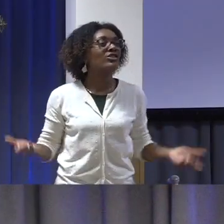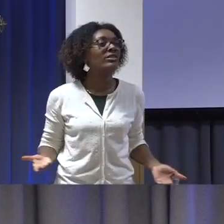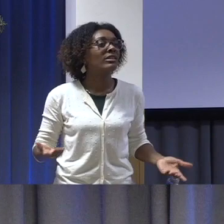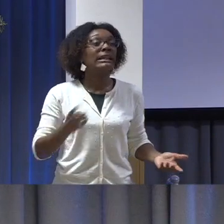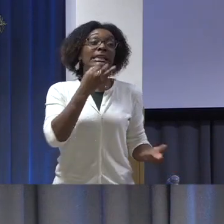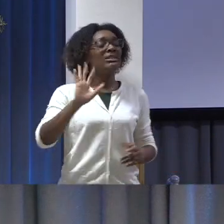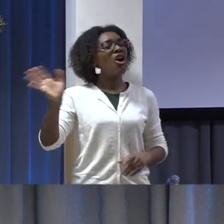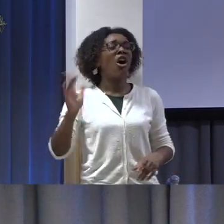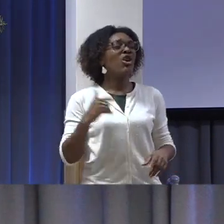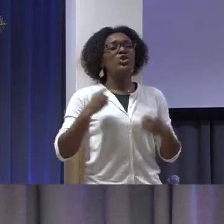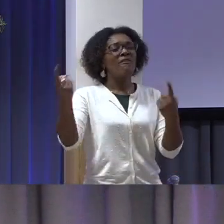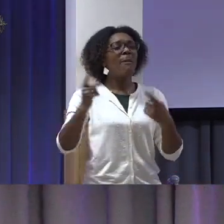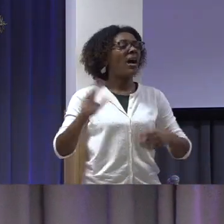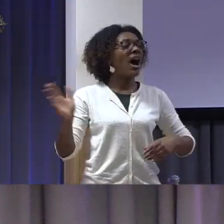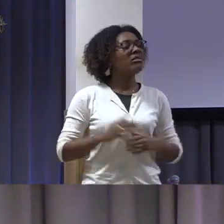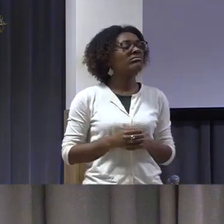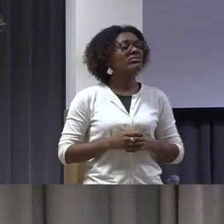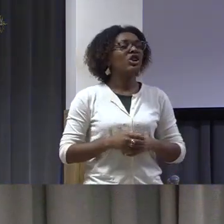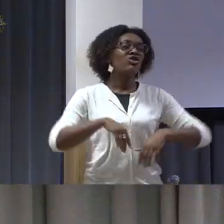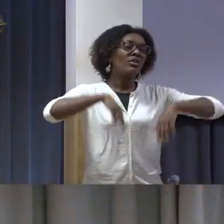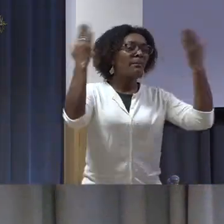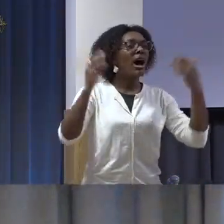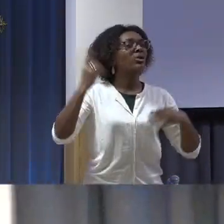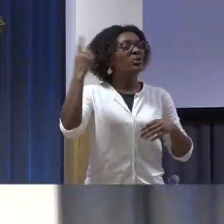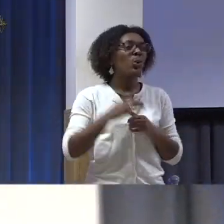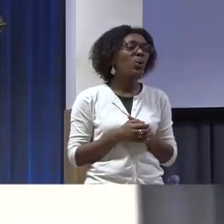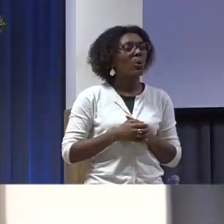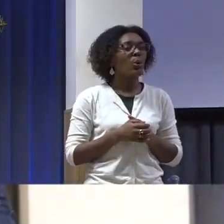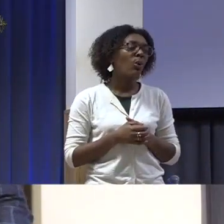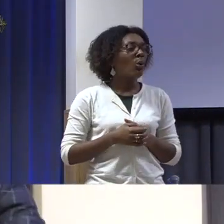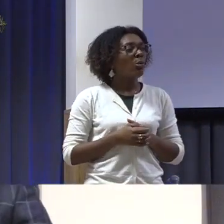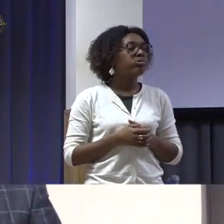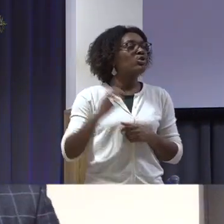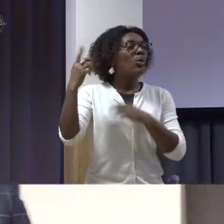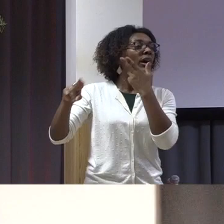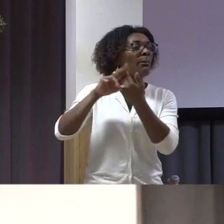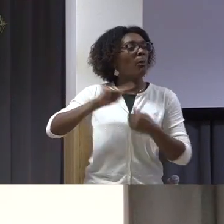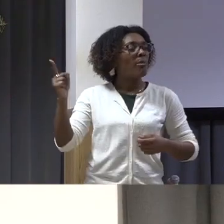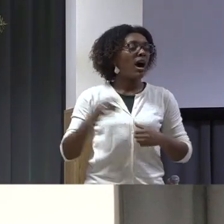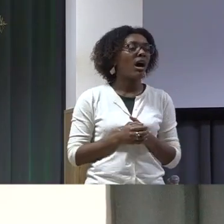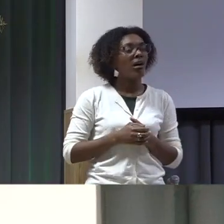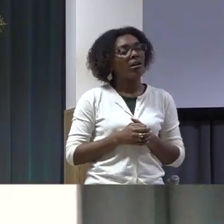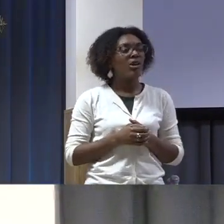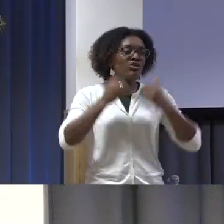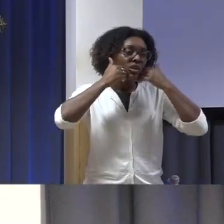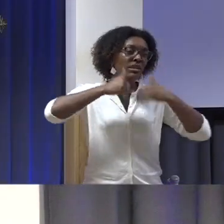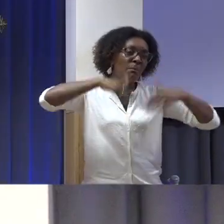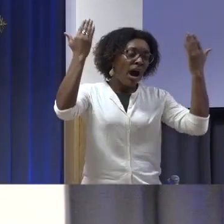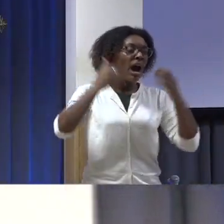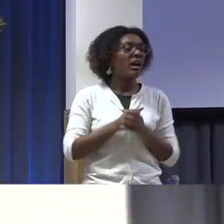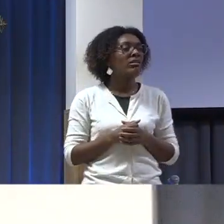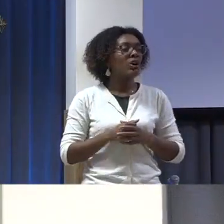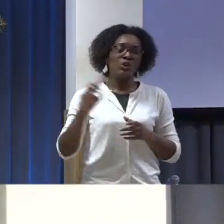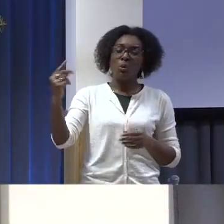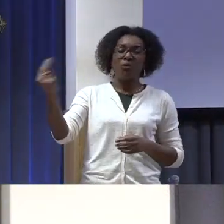j'en ai marre des yeux j ai marre de ce dieu qui ne me répond pas j'en ai marre de ce dieu qui ne voient